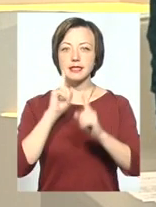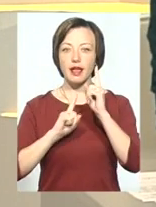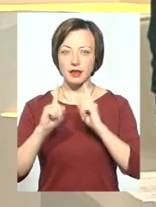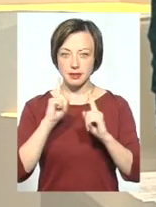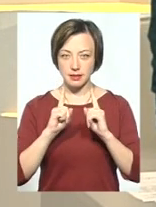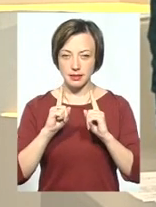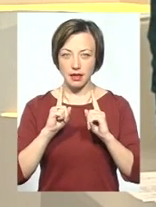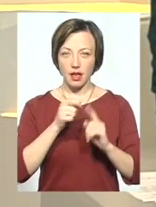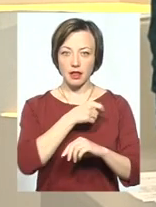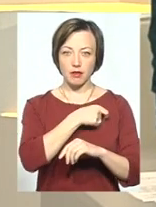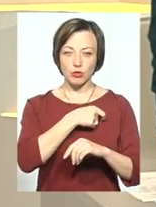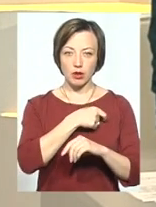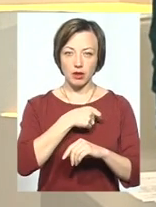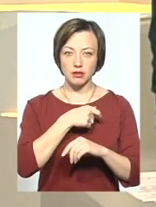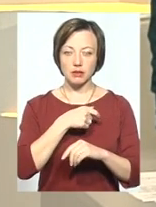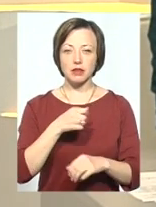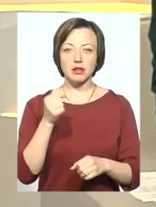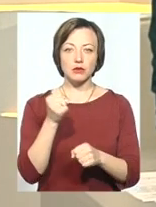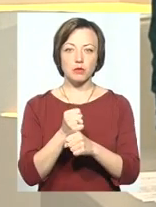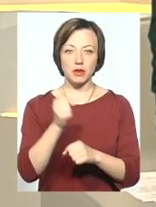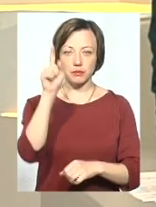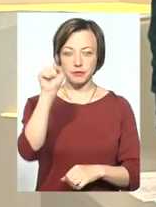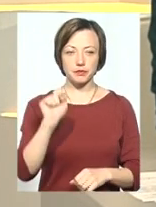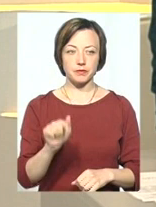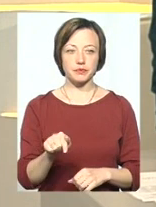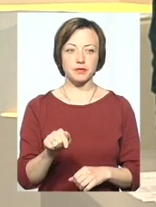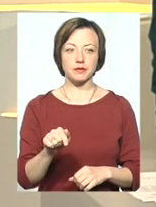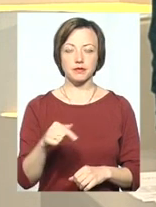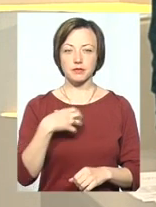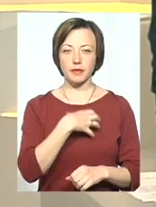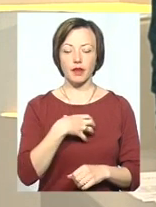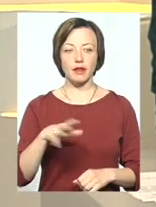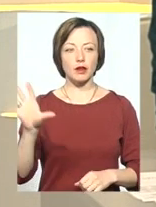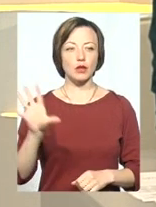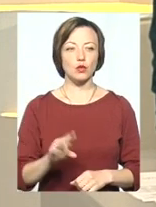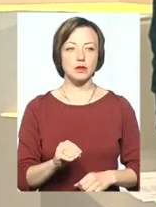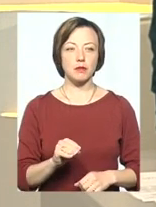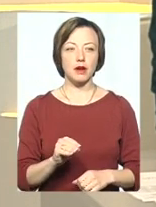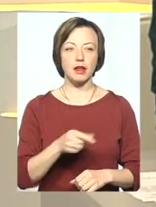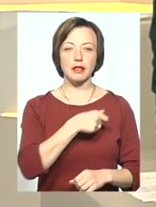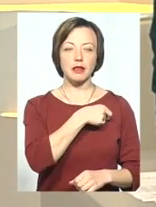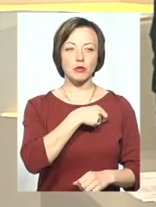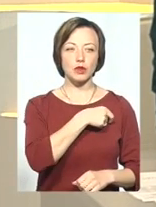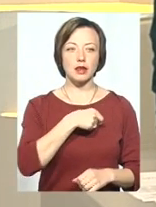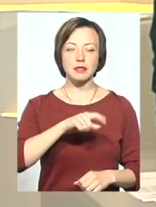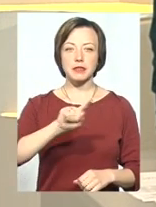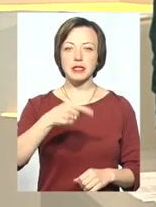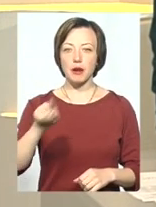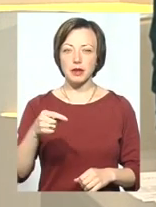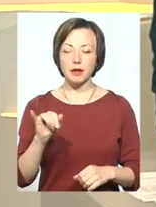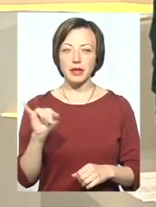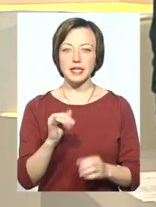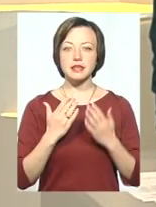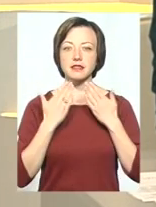ее, поставила такий великий знак оклику, е, над усіма депутатськими запитами і